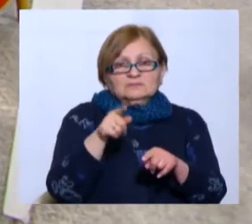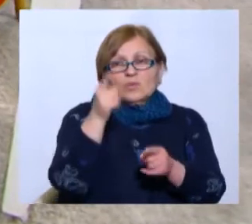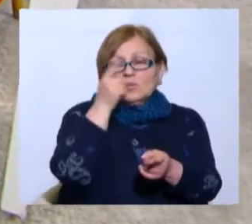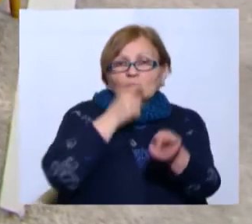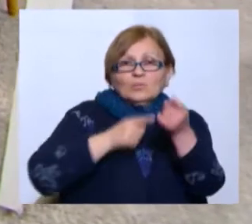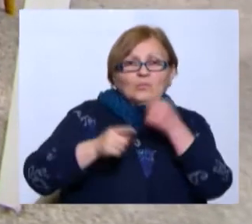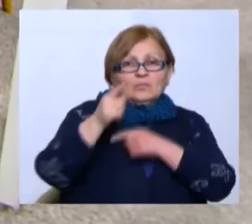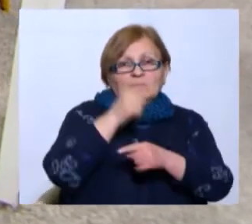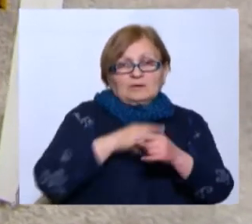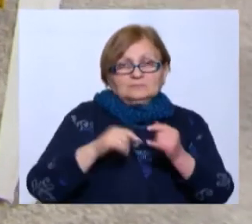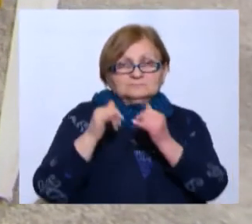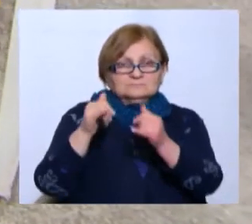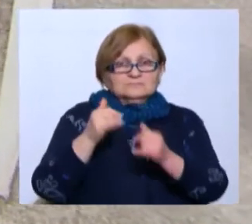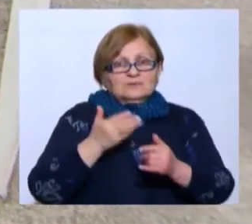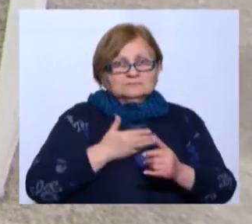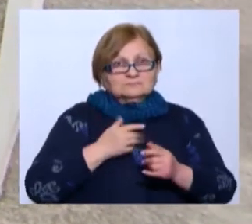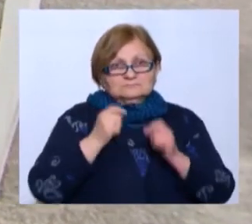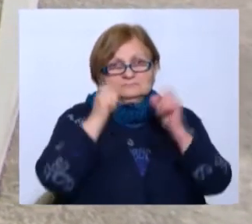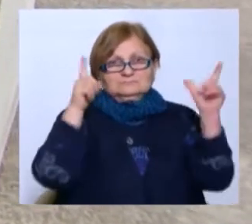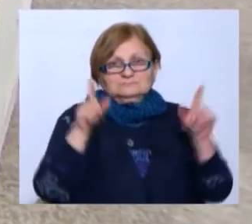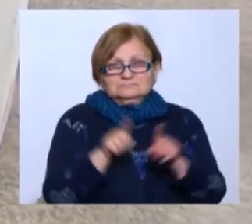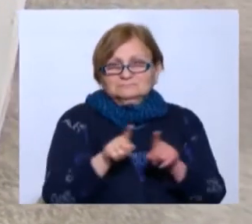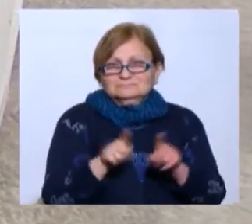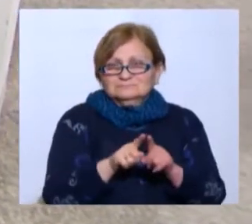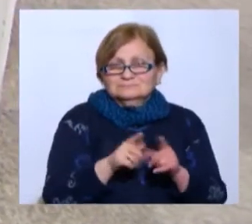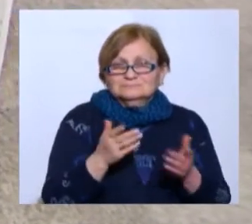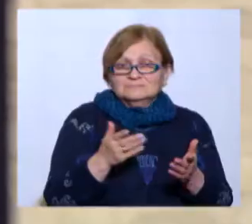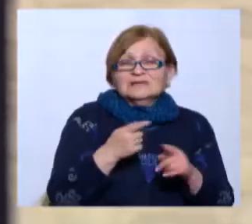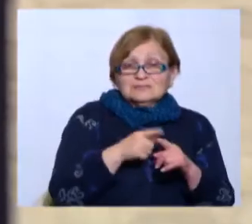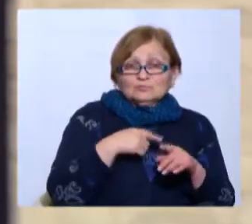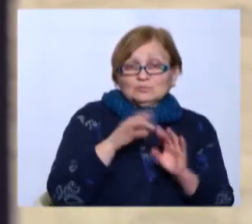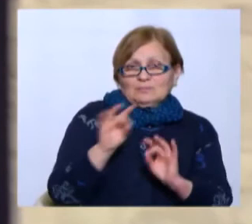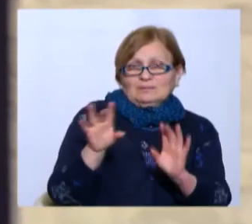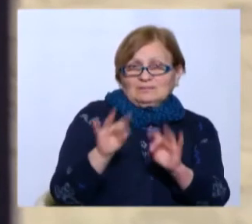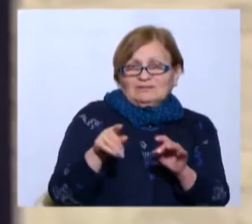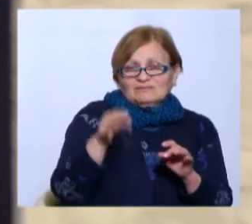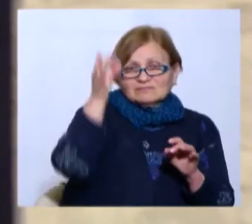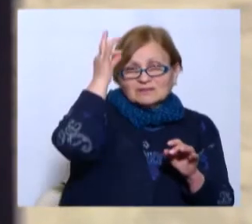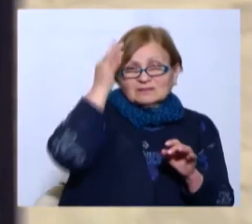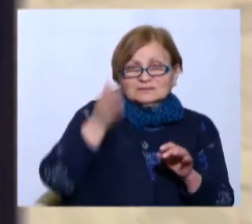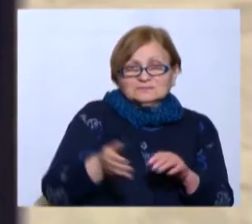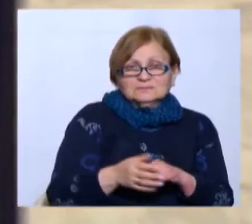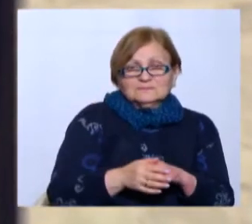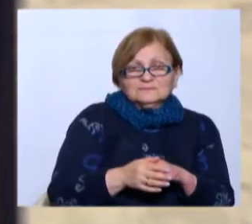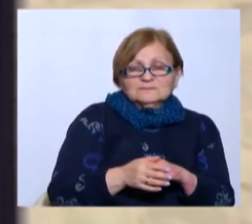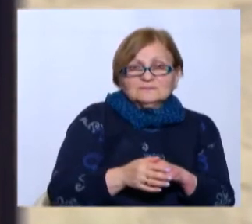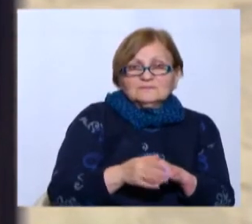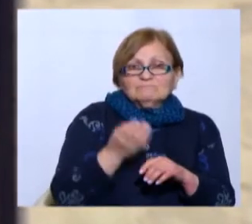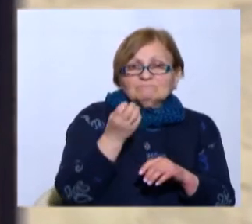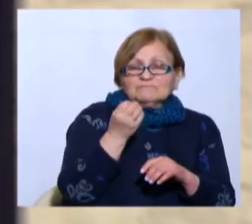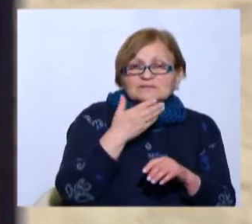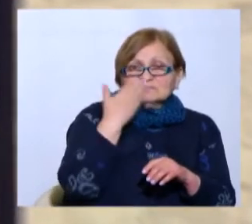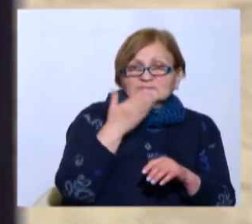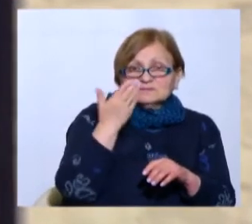დააბრუნა სიცოცხლესთან. სწორედ ეს იყო ჩემი მიზანი, რატო მოგიყევით ახლა ეს მაგალითი. კიდევ ერთხელ გადაიკითხეთ ეს